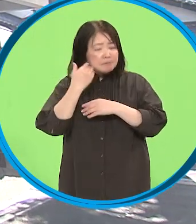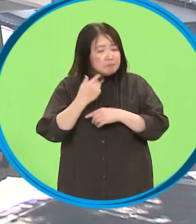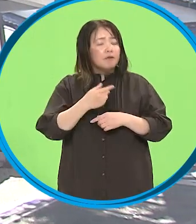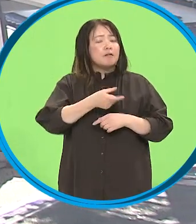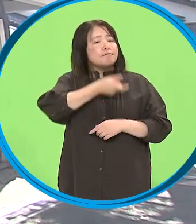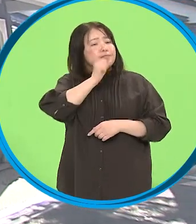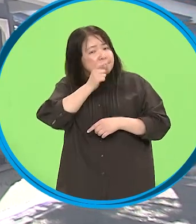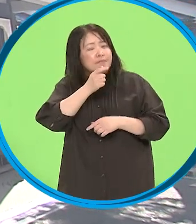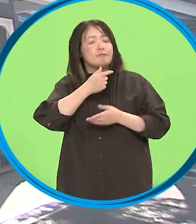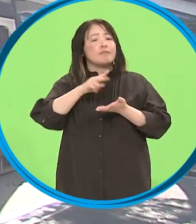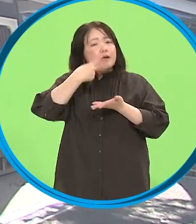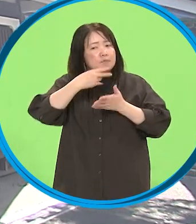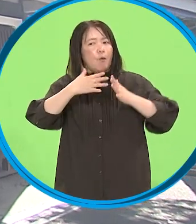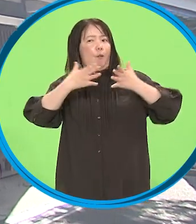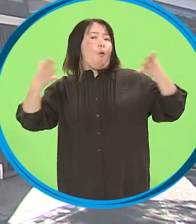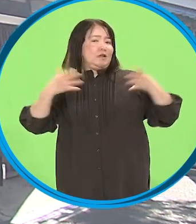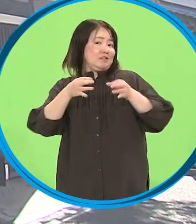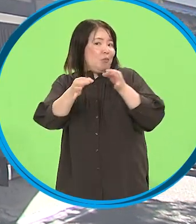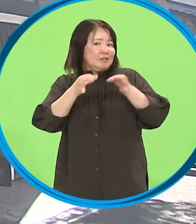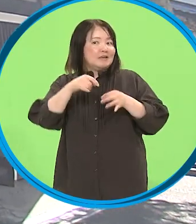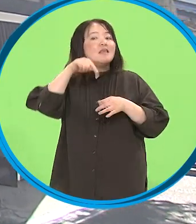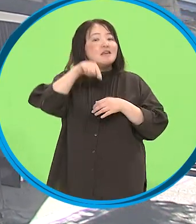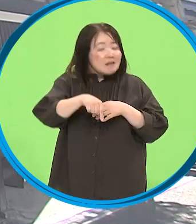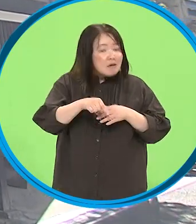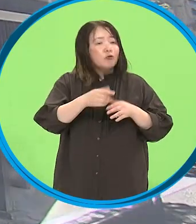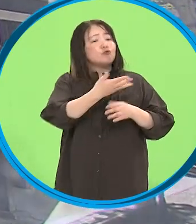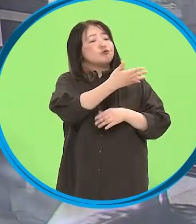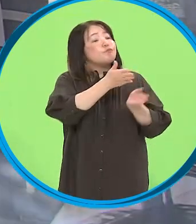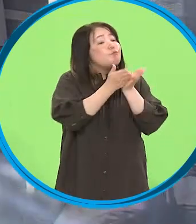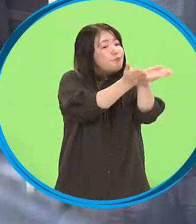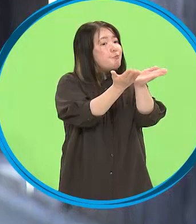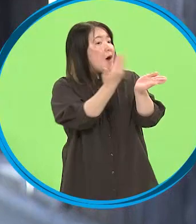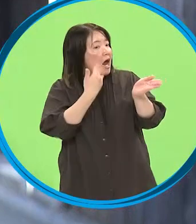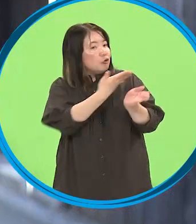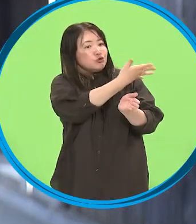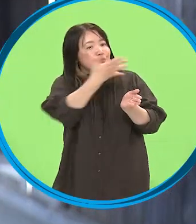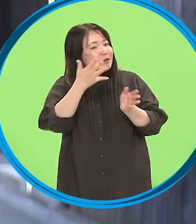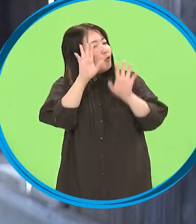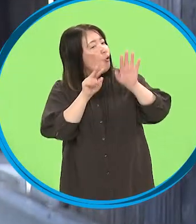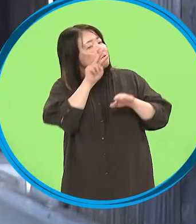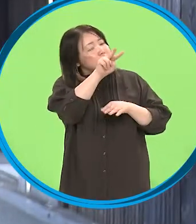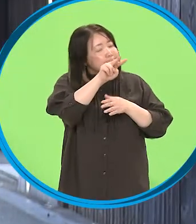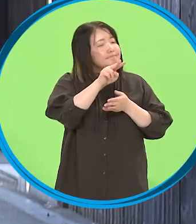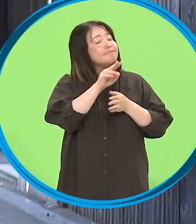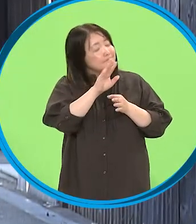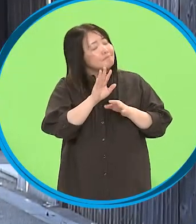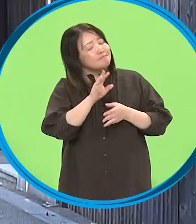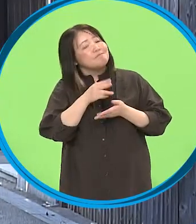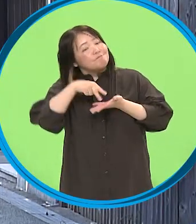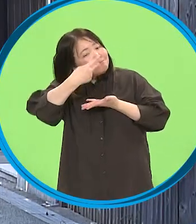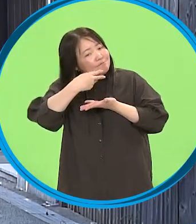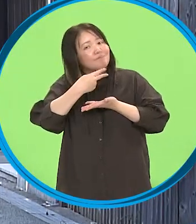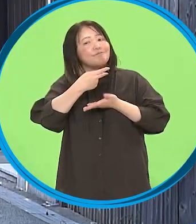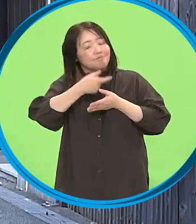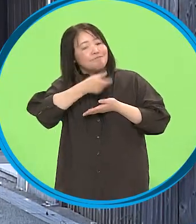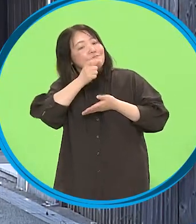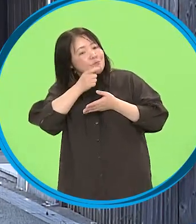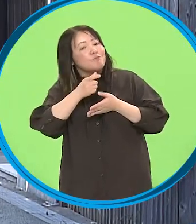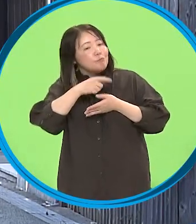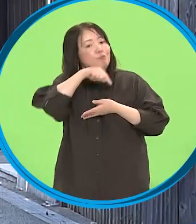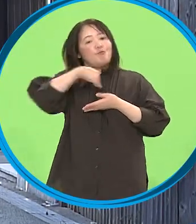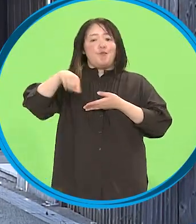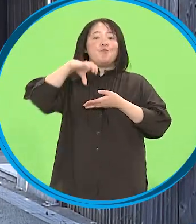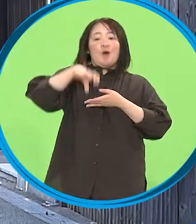洗で最大のお茶屋でした。このように御手洗は瀬戸内の潮町風町の港としての遺構